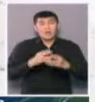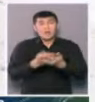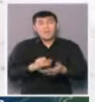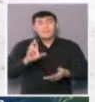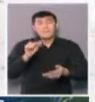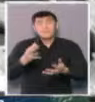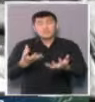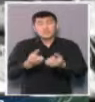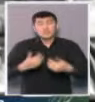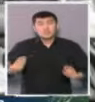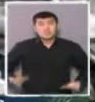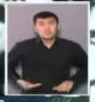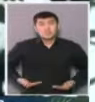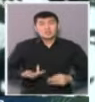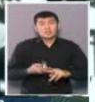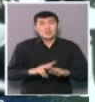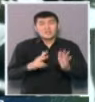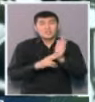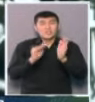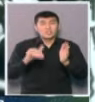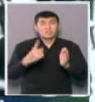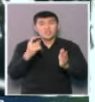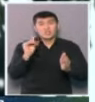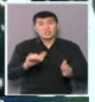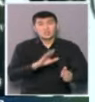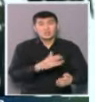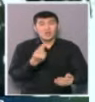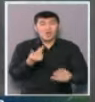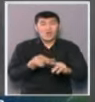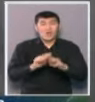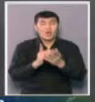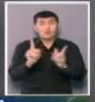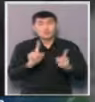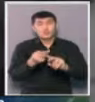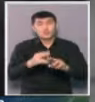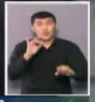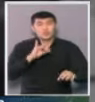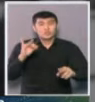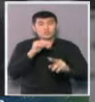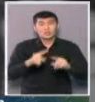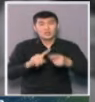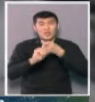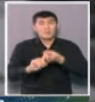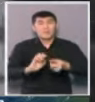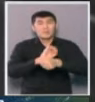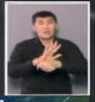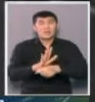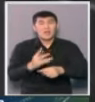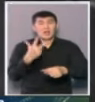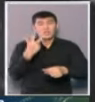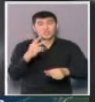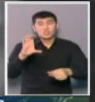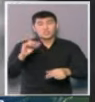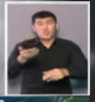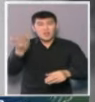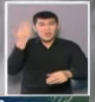биологи вынуждены жить на зарплату от 80 до 100 тысяч тенге. Отметим, что в истории человечества зафиксированы 3 пандемии чумы.